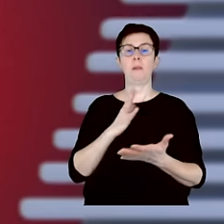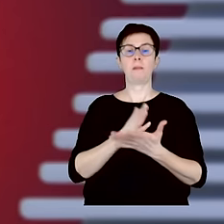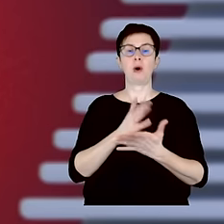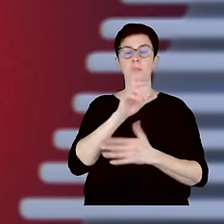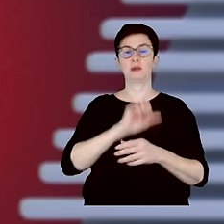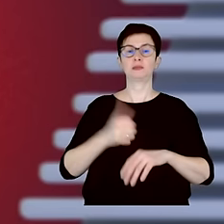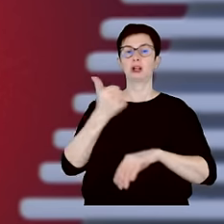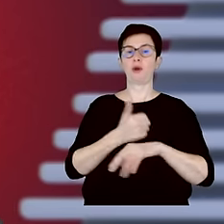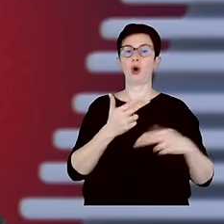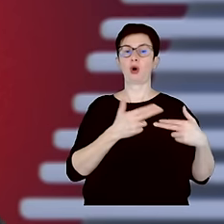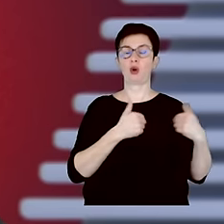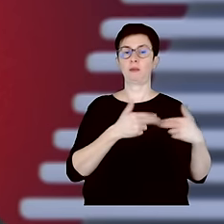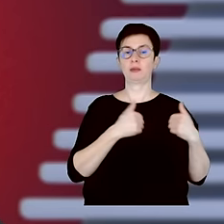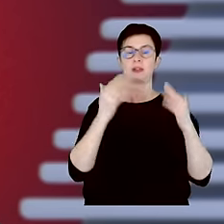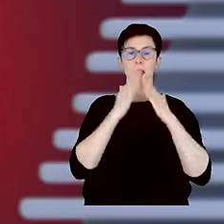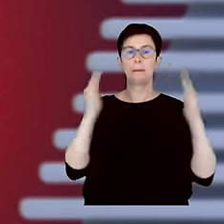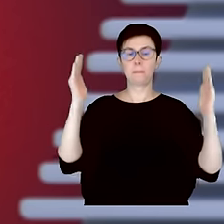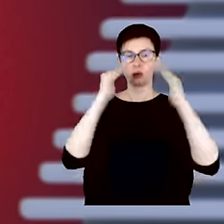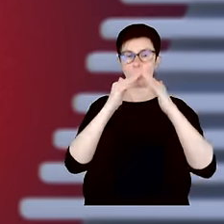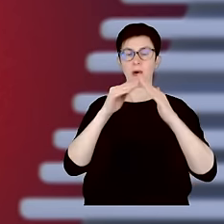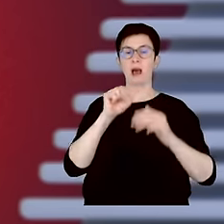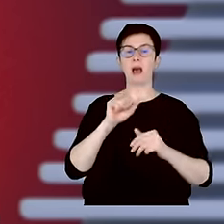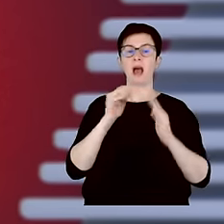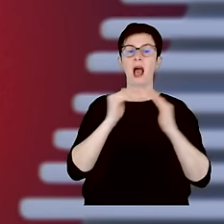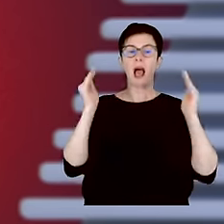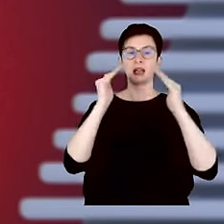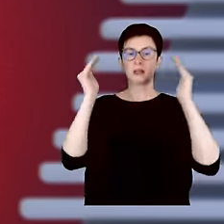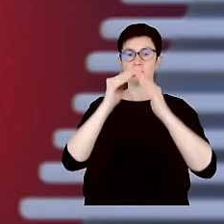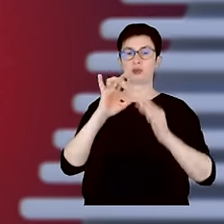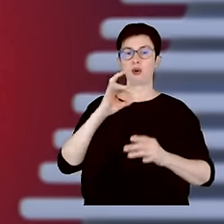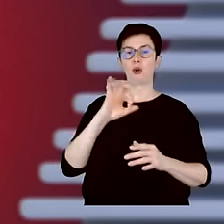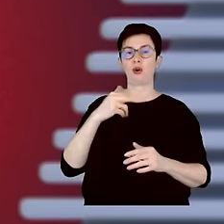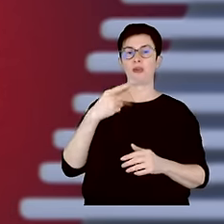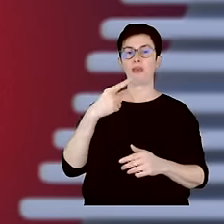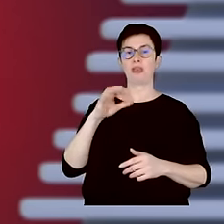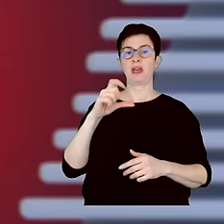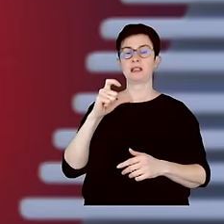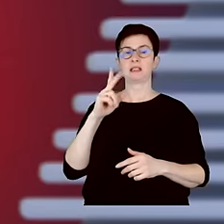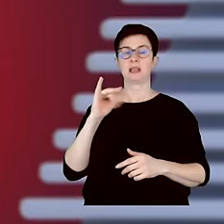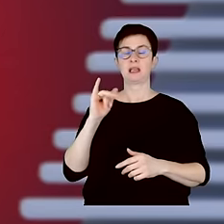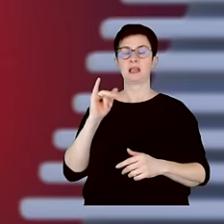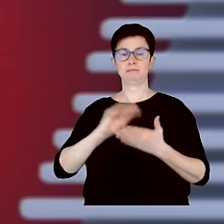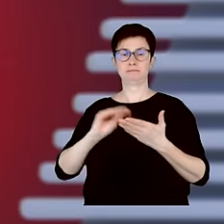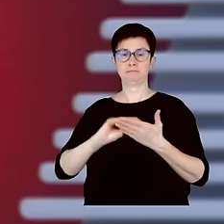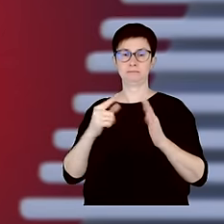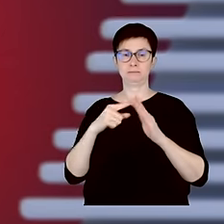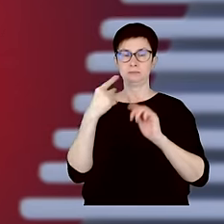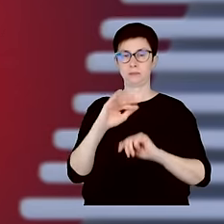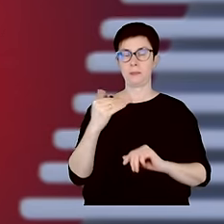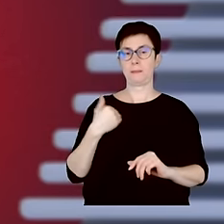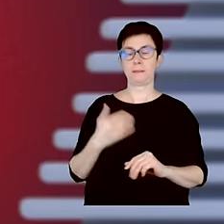Komisji Episkopatu Polskiego arcybiskup Gądecki. Dlaczego, co sprawia,